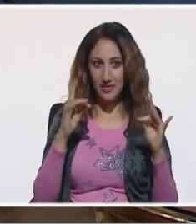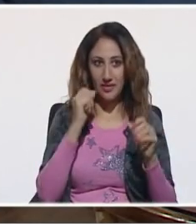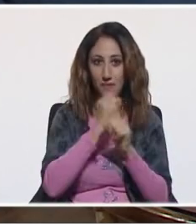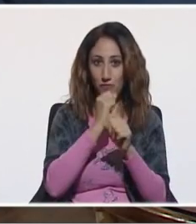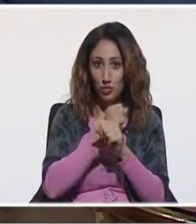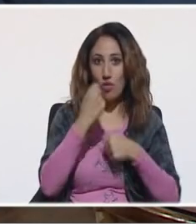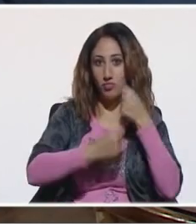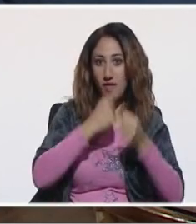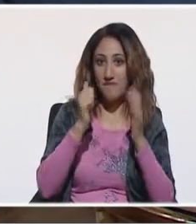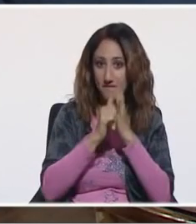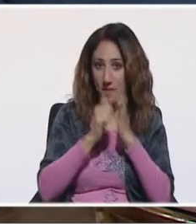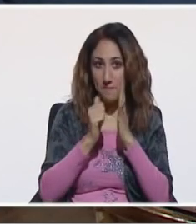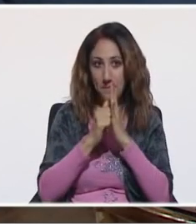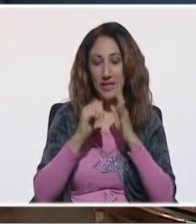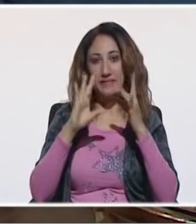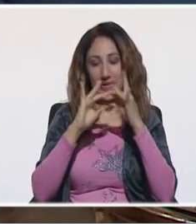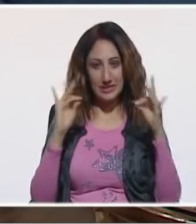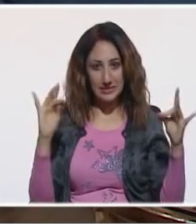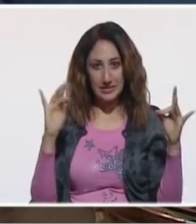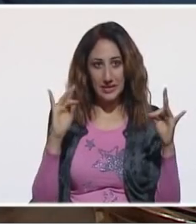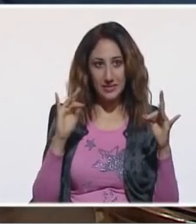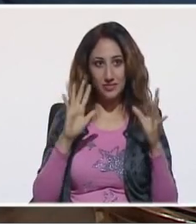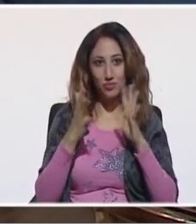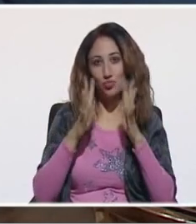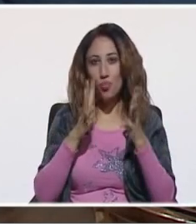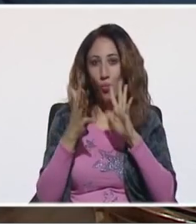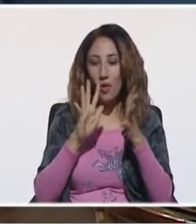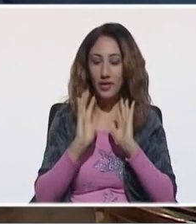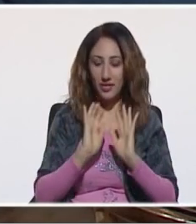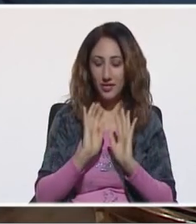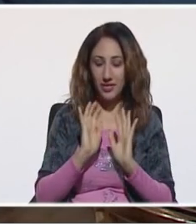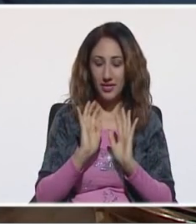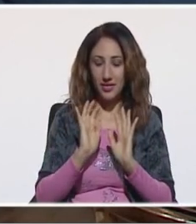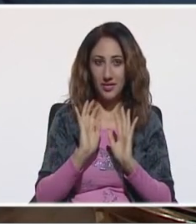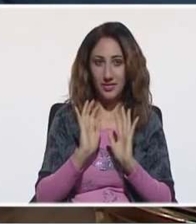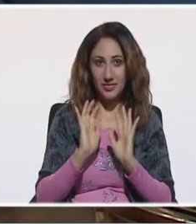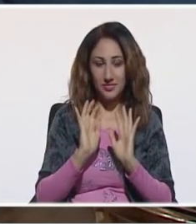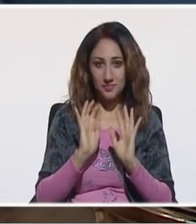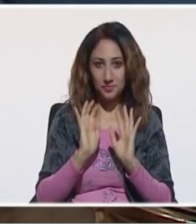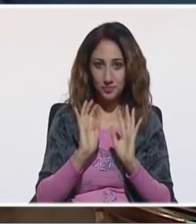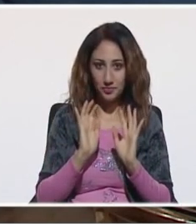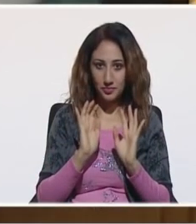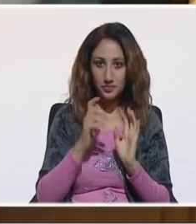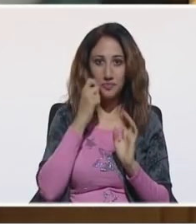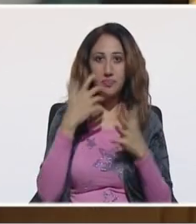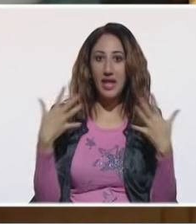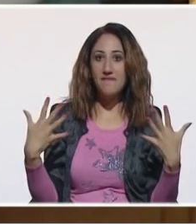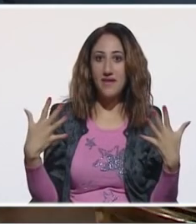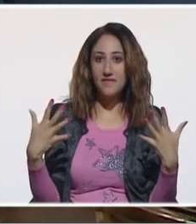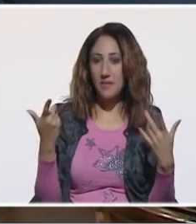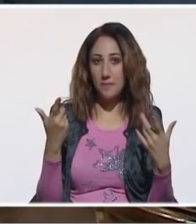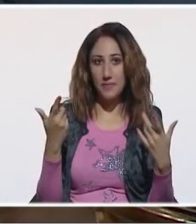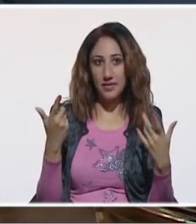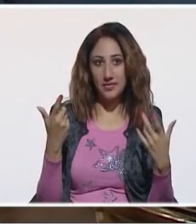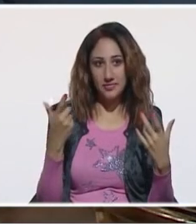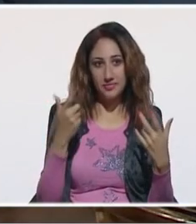لا في البيت بتشتغل وفي البيت. ايوه بس قصدي مش يعني اللي انا بحب المطبخ. نجمها خفيف. ما عنديش